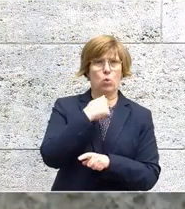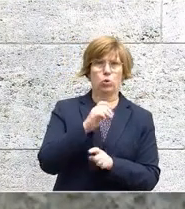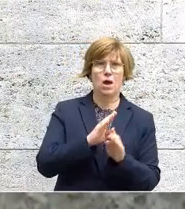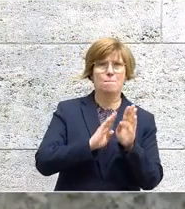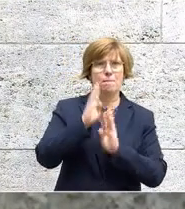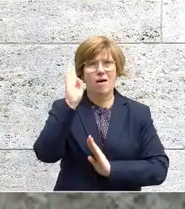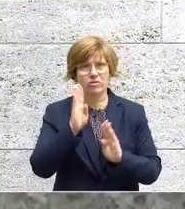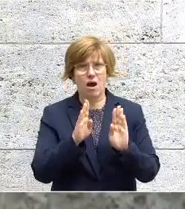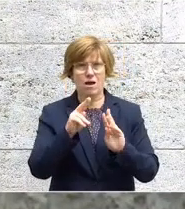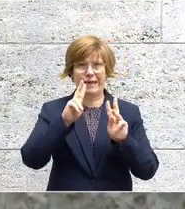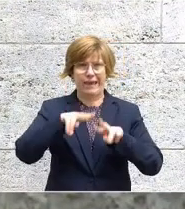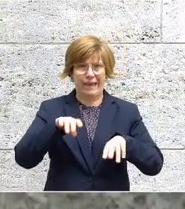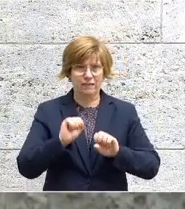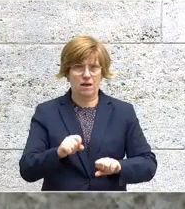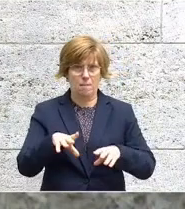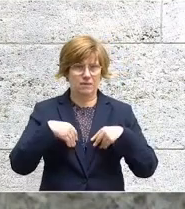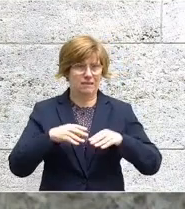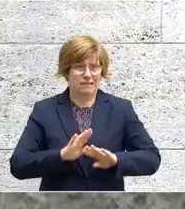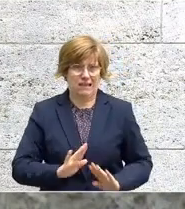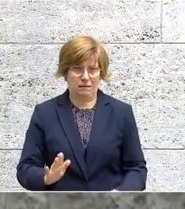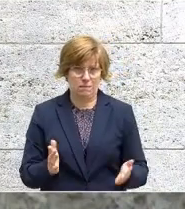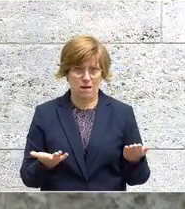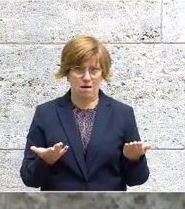Mandat oder ein Ehrenamt anzunehmen.